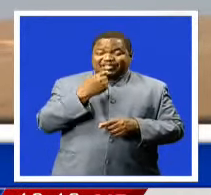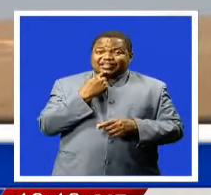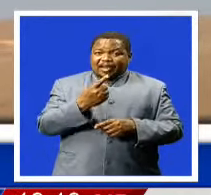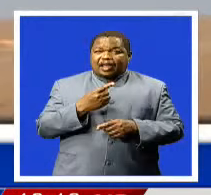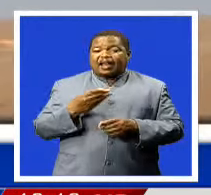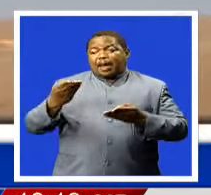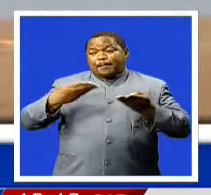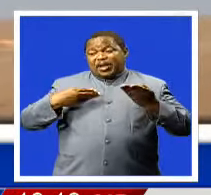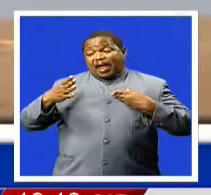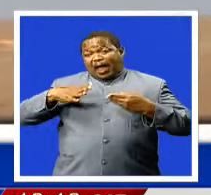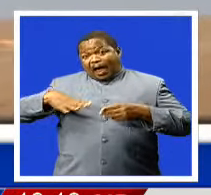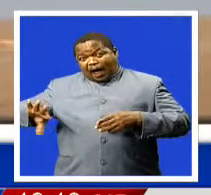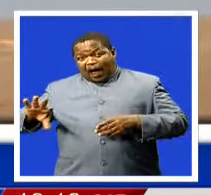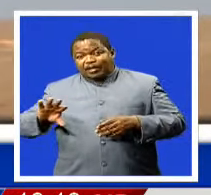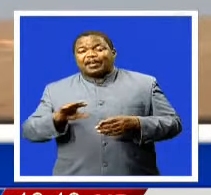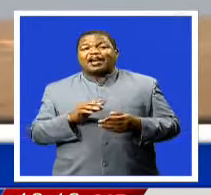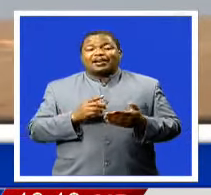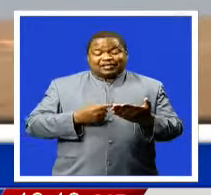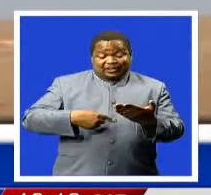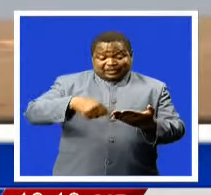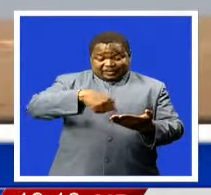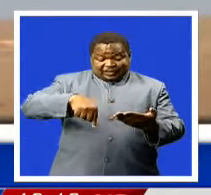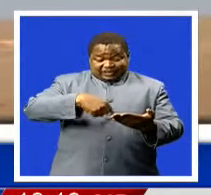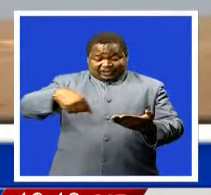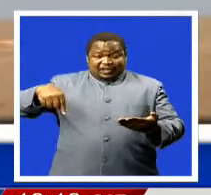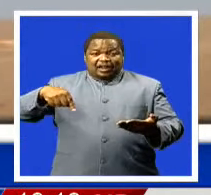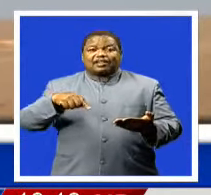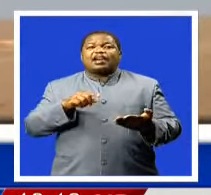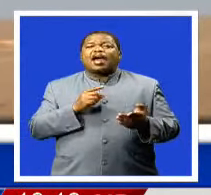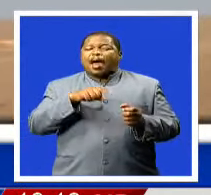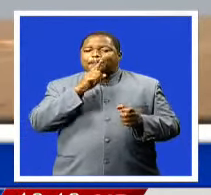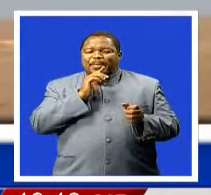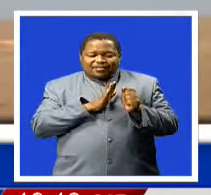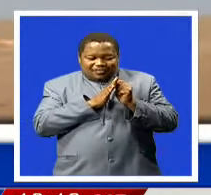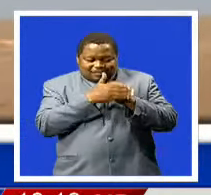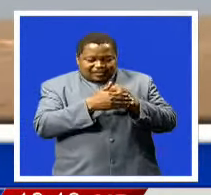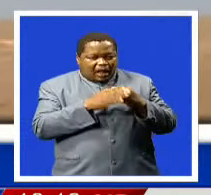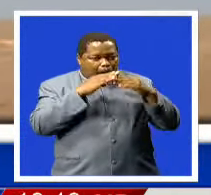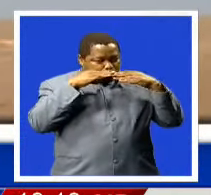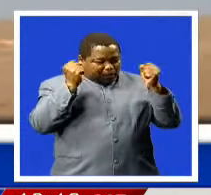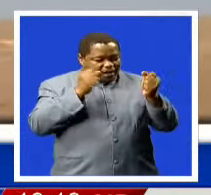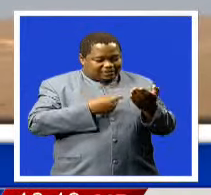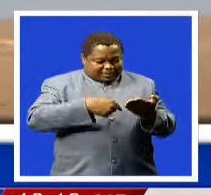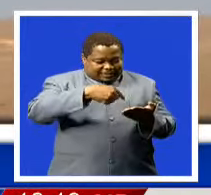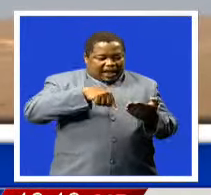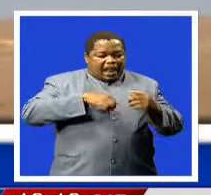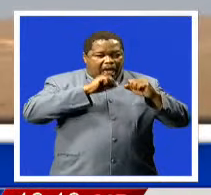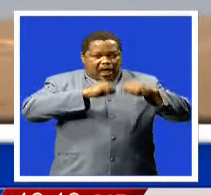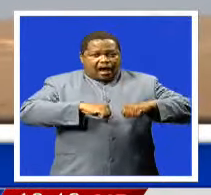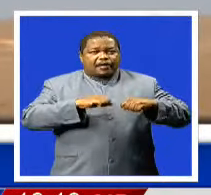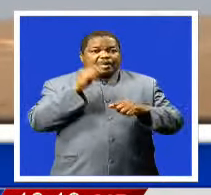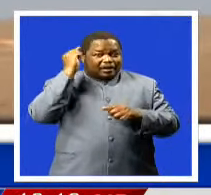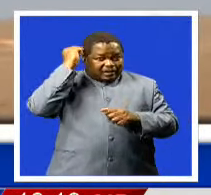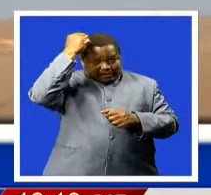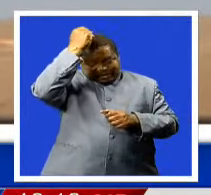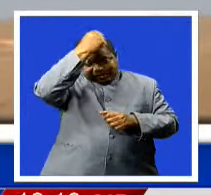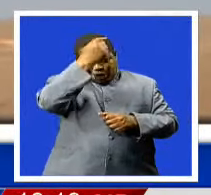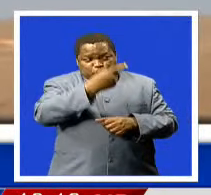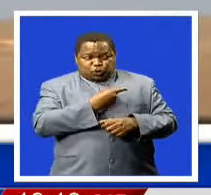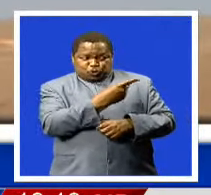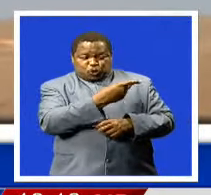nenkosi bakusayinela secretly ngithi ke nami angite ngesigaba sami bekunene